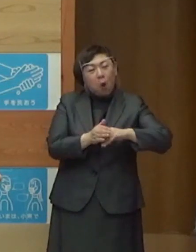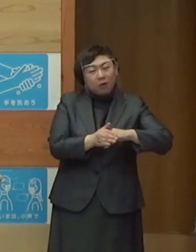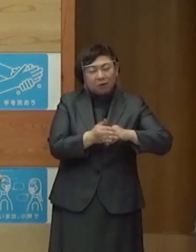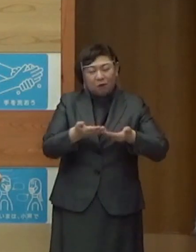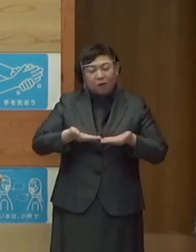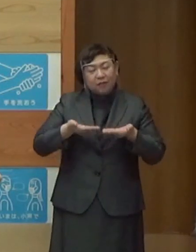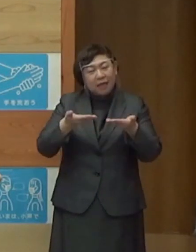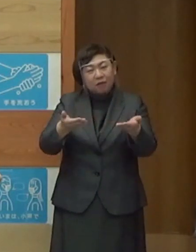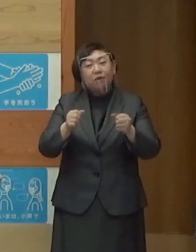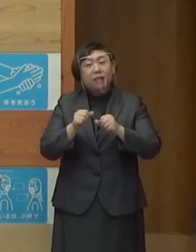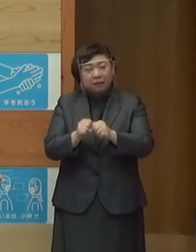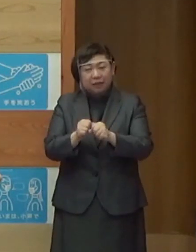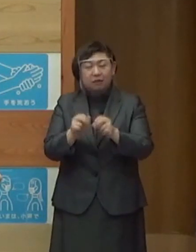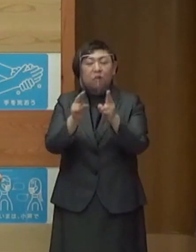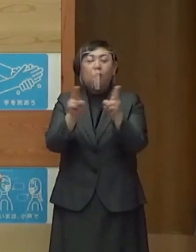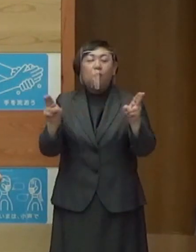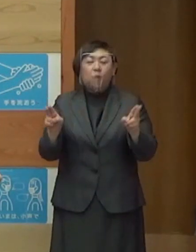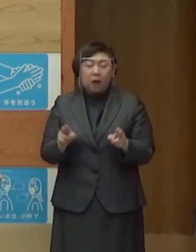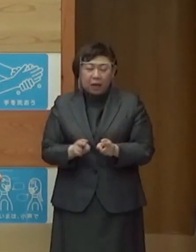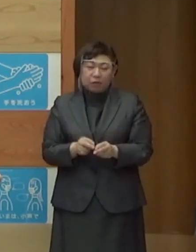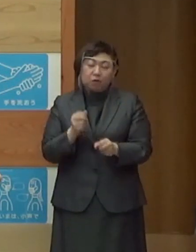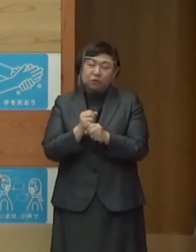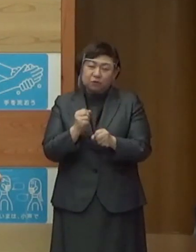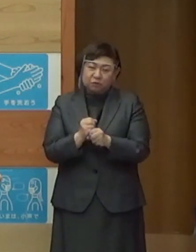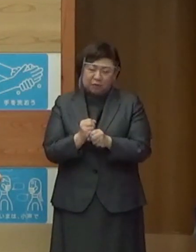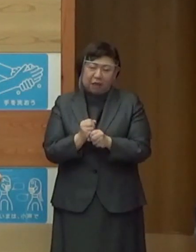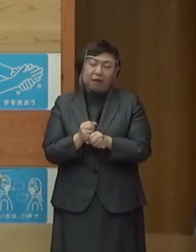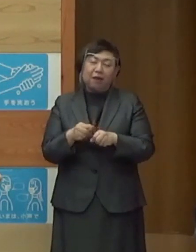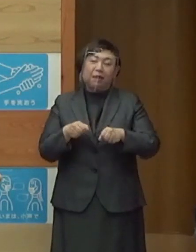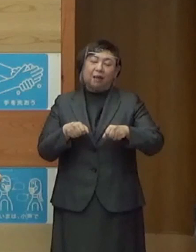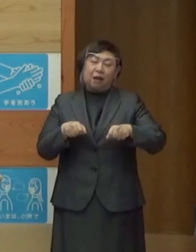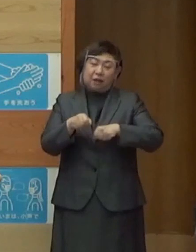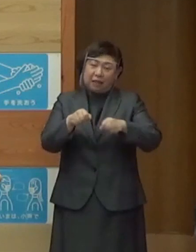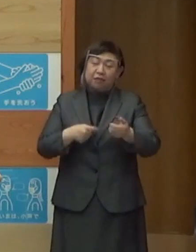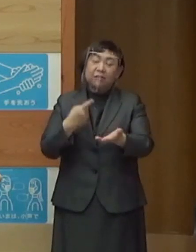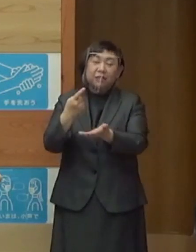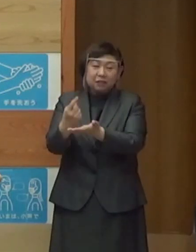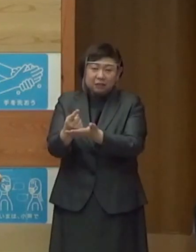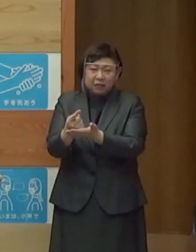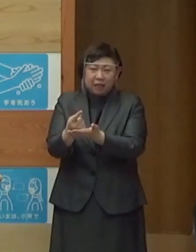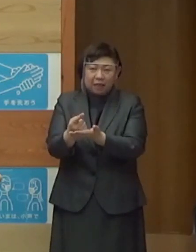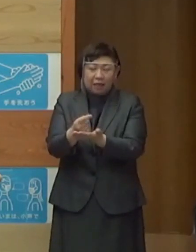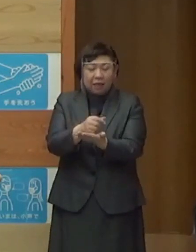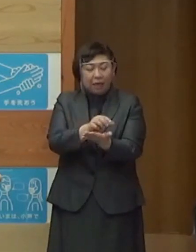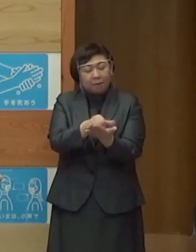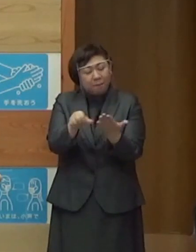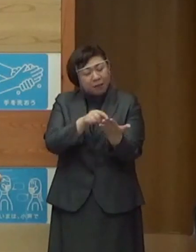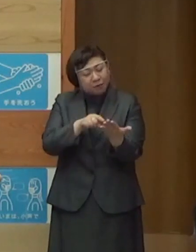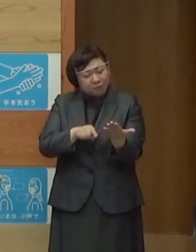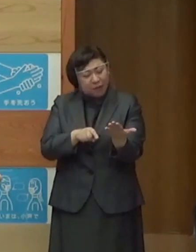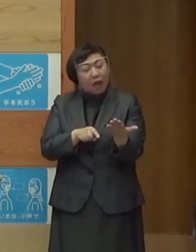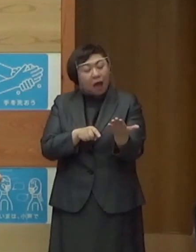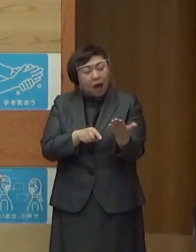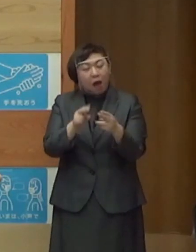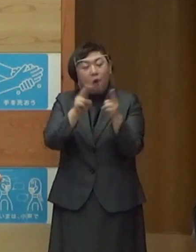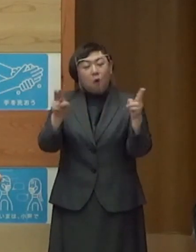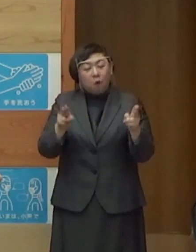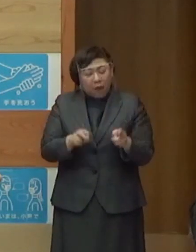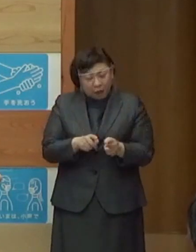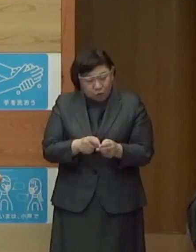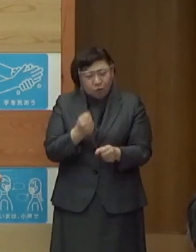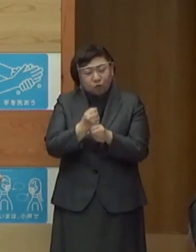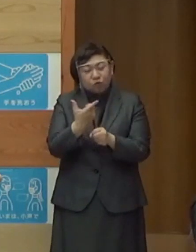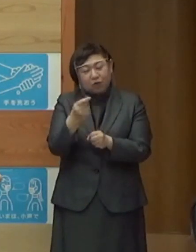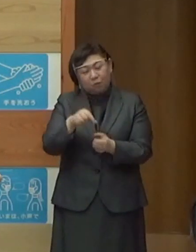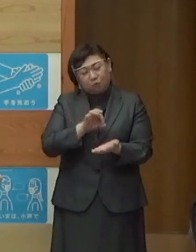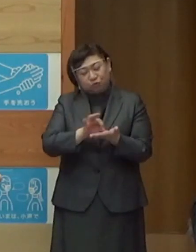さん、まあ、そういった道産のですね、例えばレストラン飲食店行った時にメニューをご覧いただいて、まあ、そういった道産の食